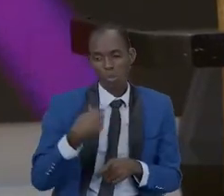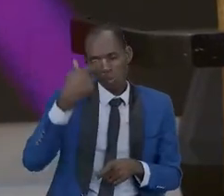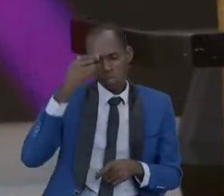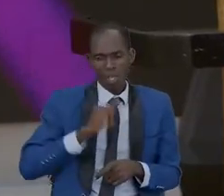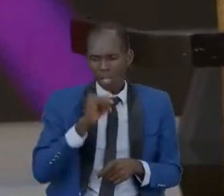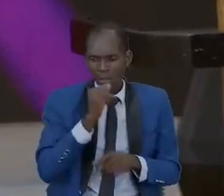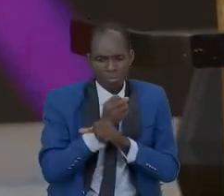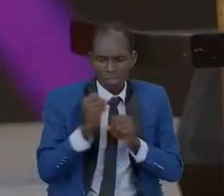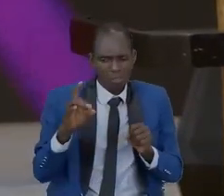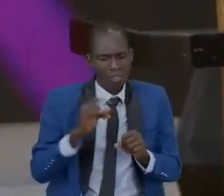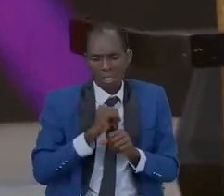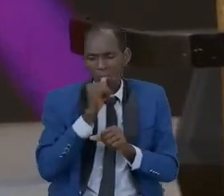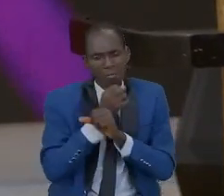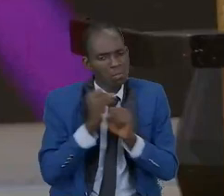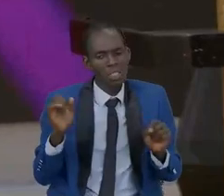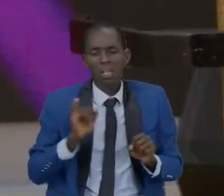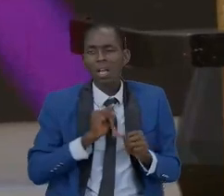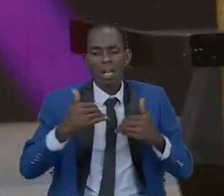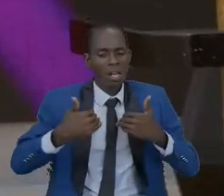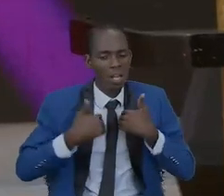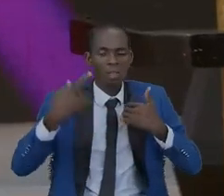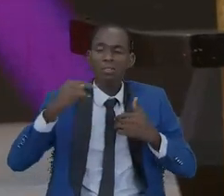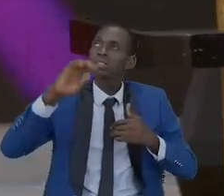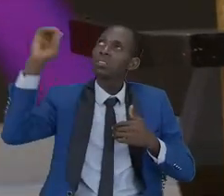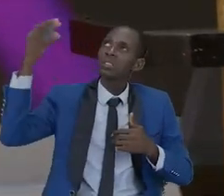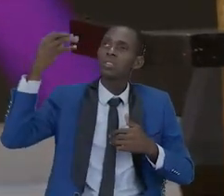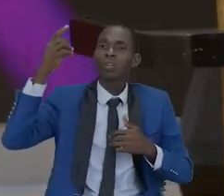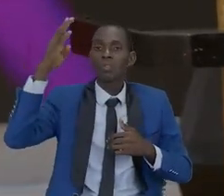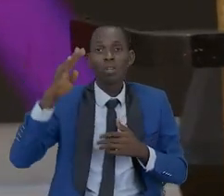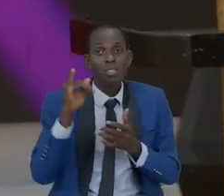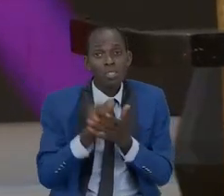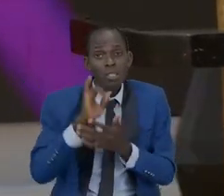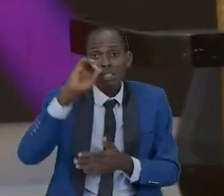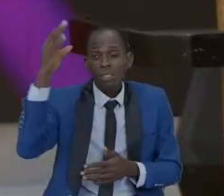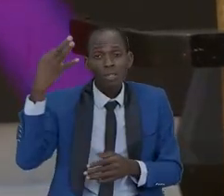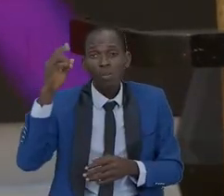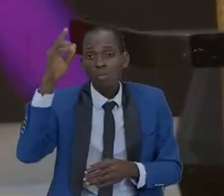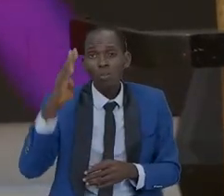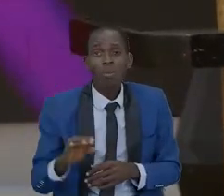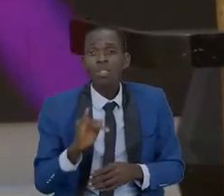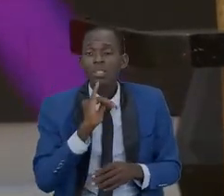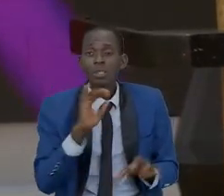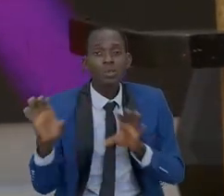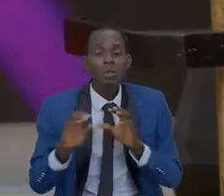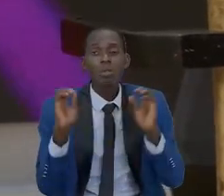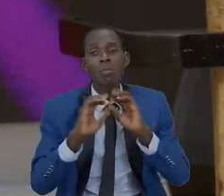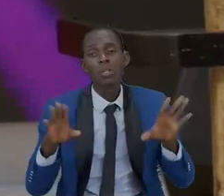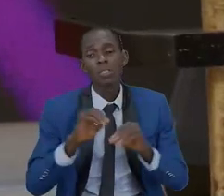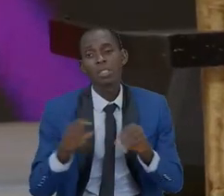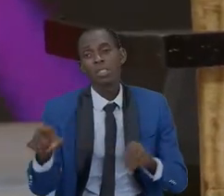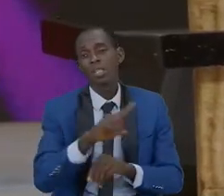parce que je suis sauvé je suis sauvé j'ai la grâce de Dieu cette grande de Dieu ne fait rien dans leur vie ils